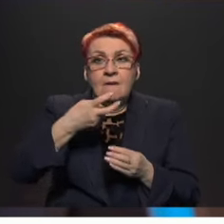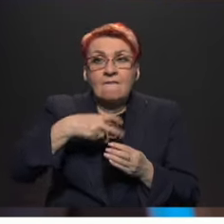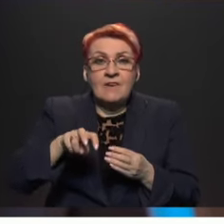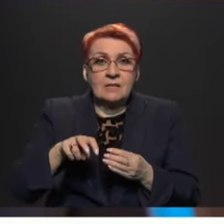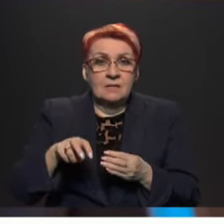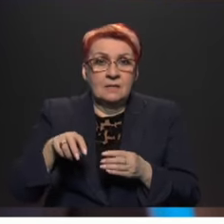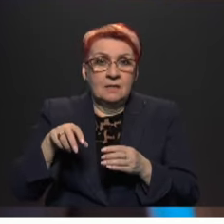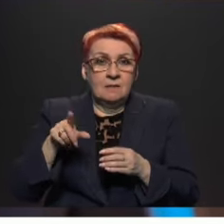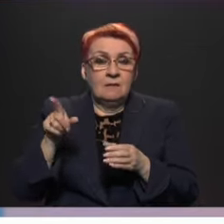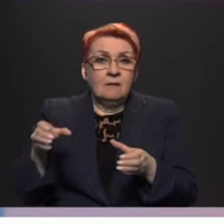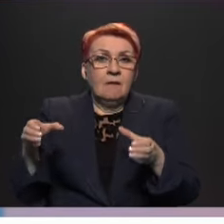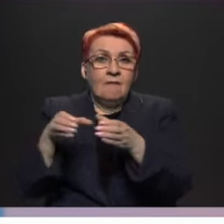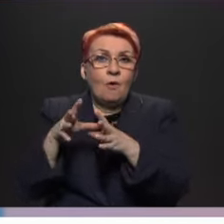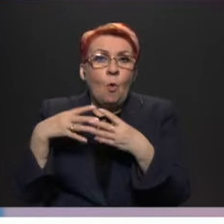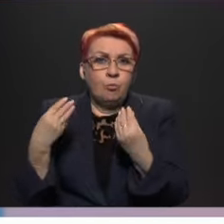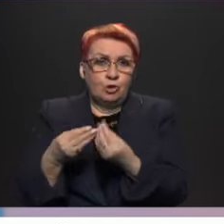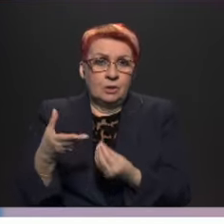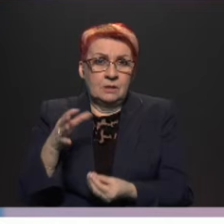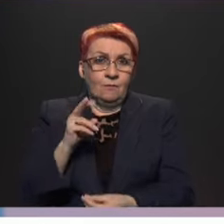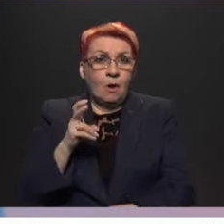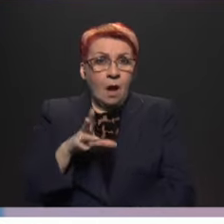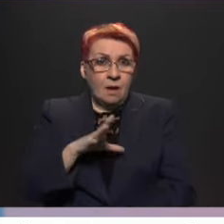как с этим быть, девушке?